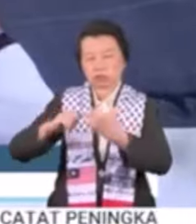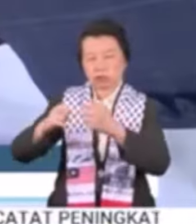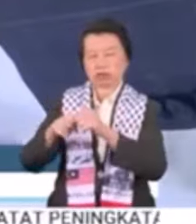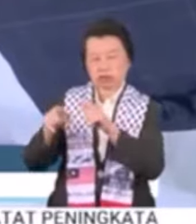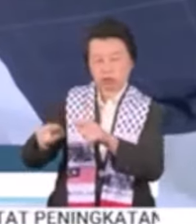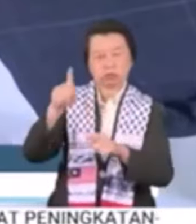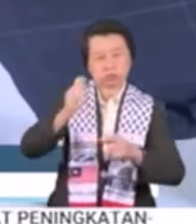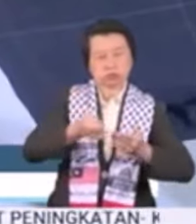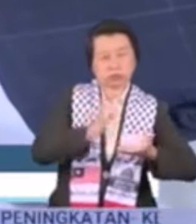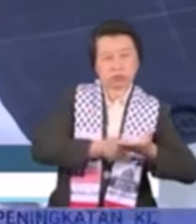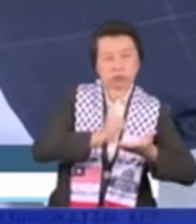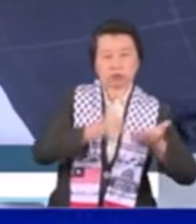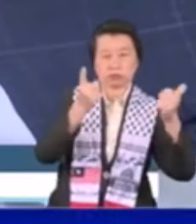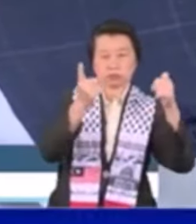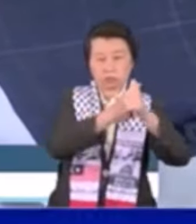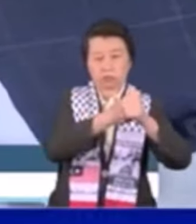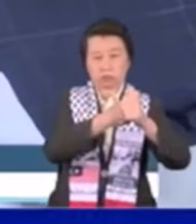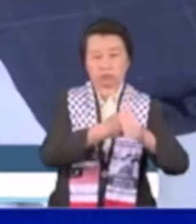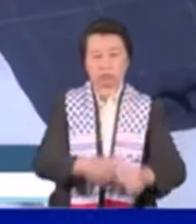perlu dibincangkan terlebih dahulu.